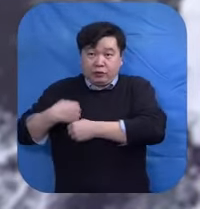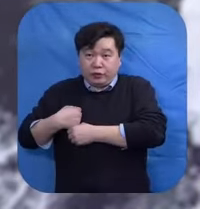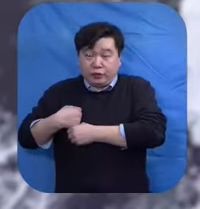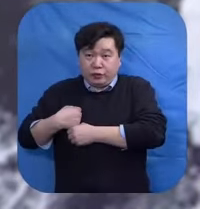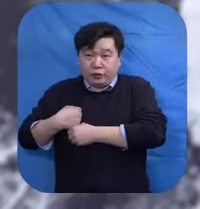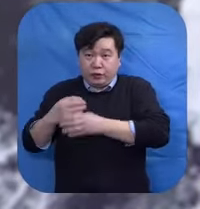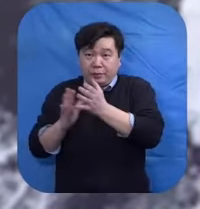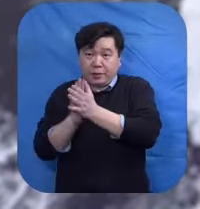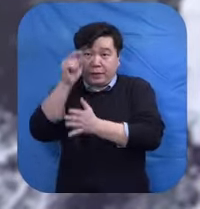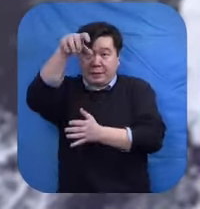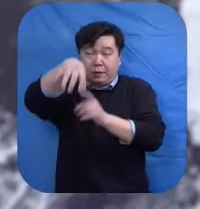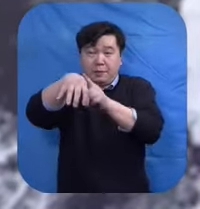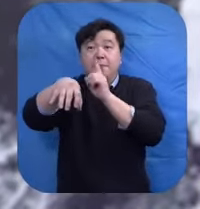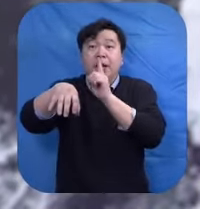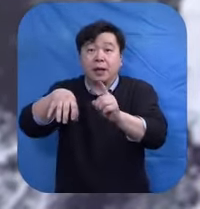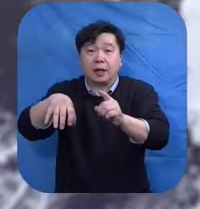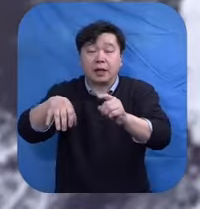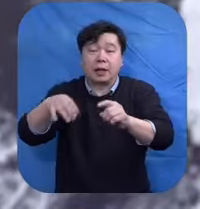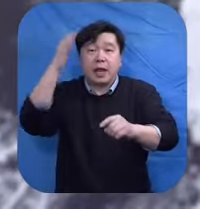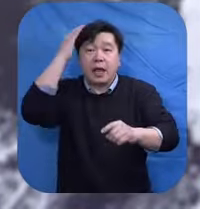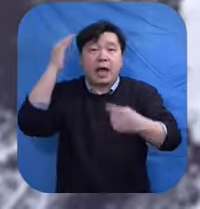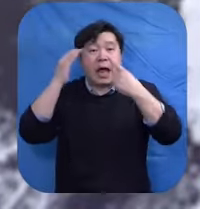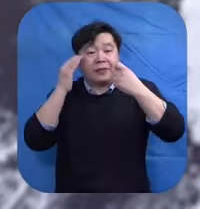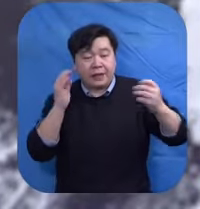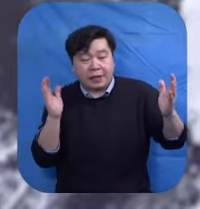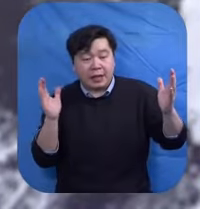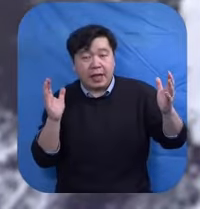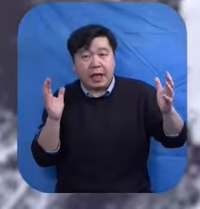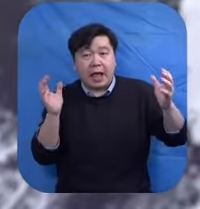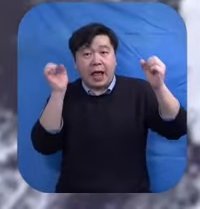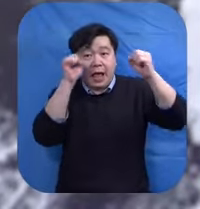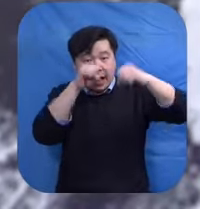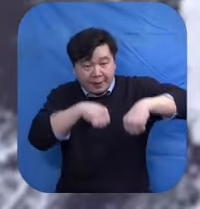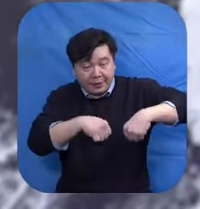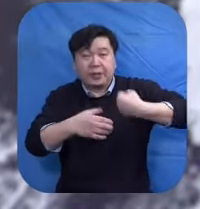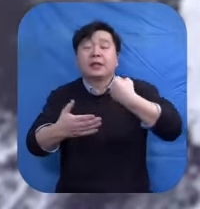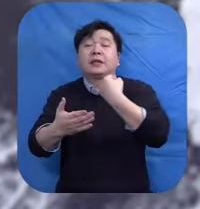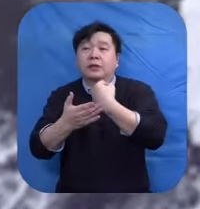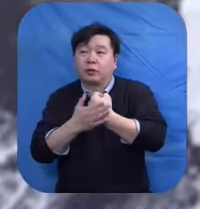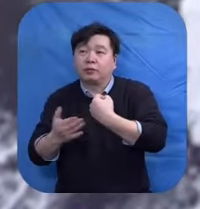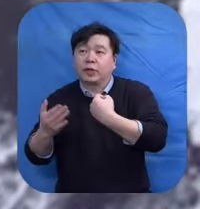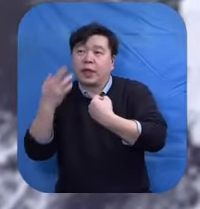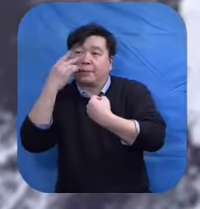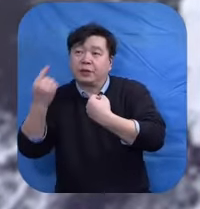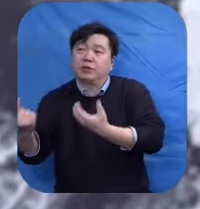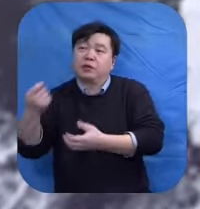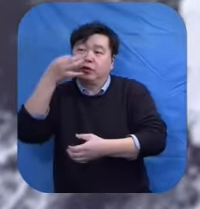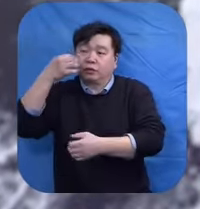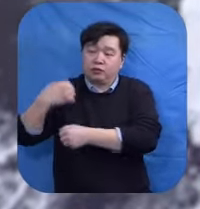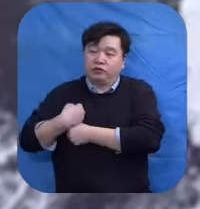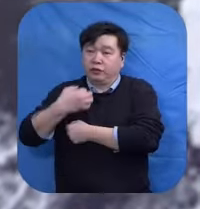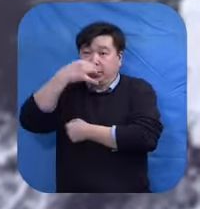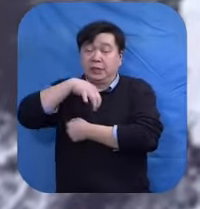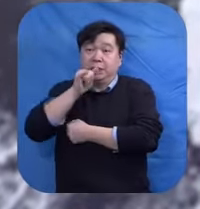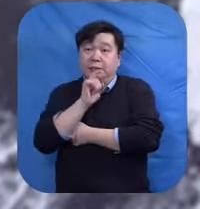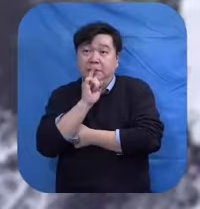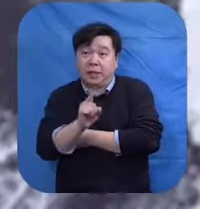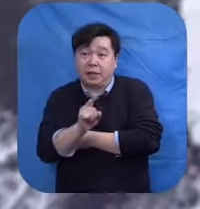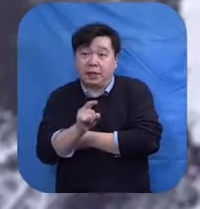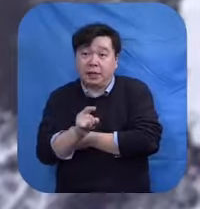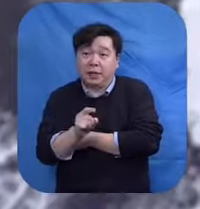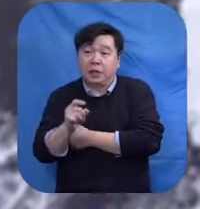한일합의는 우리에게 군사 개입의 문을 열어주었다. 바로 그 다음에